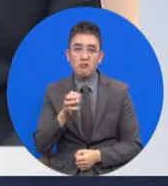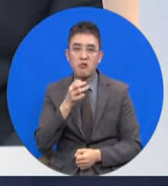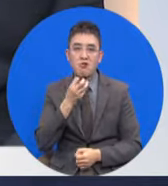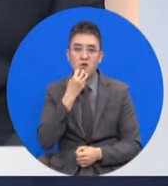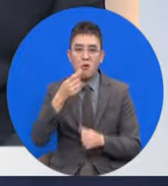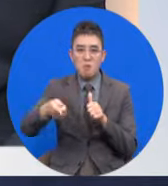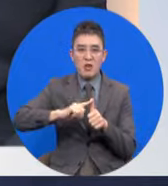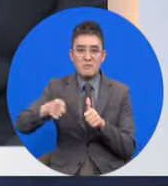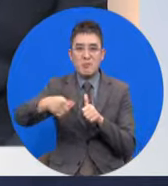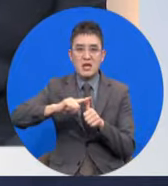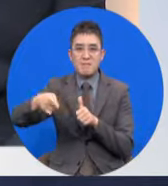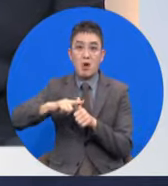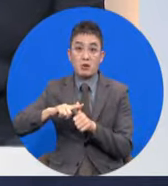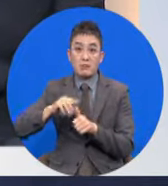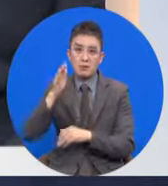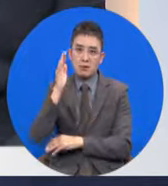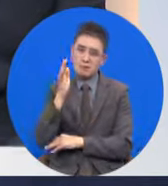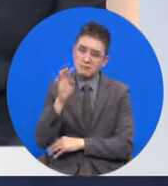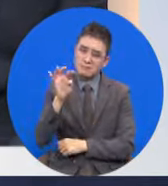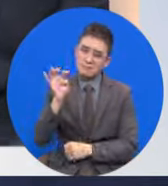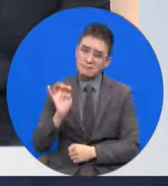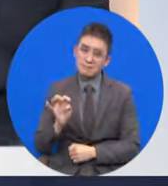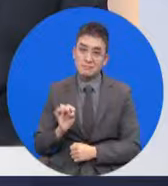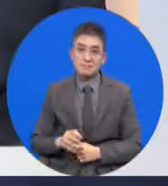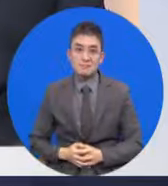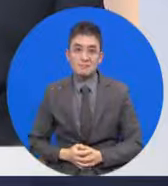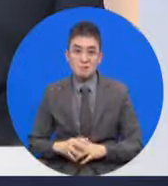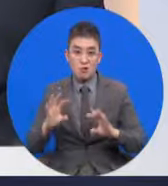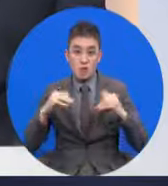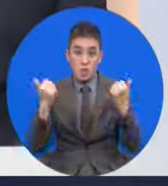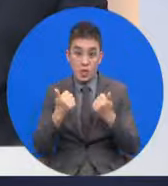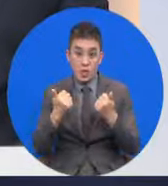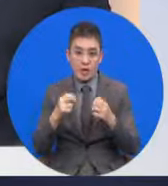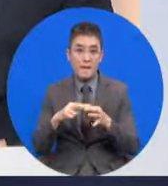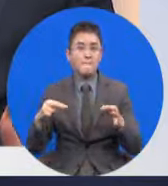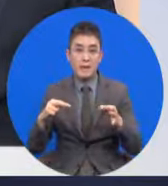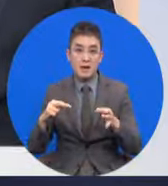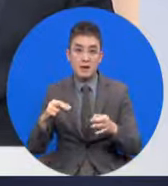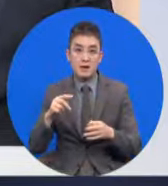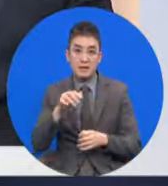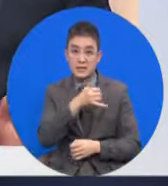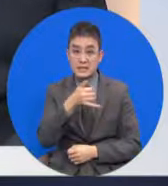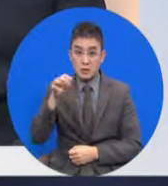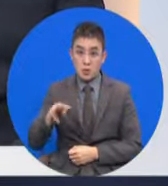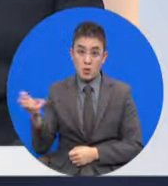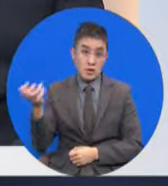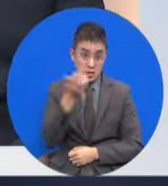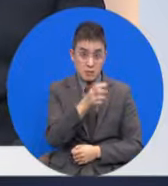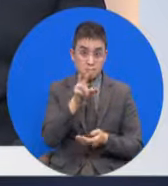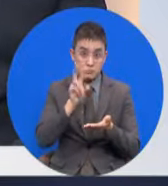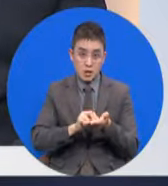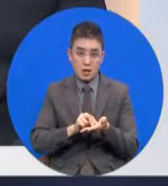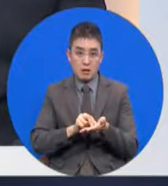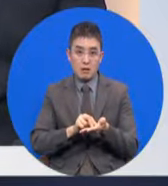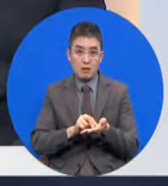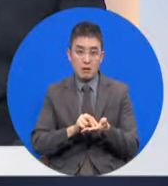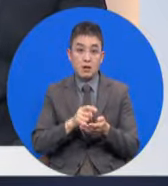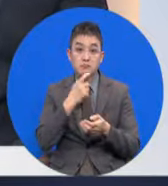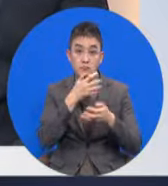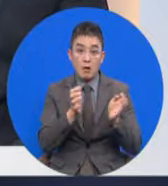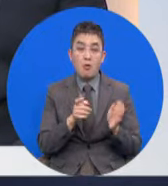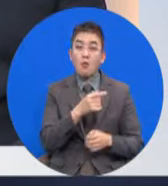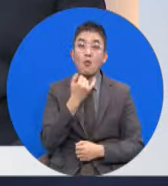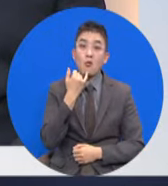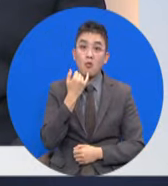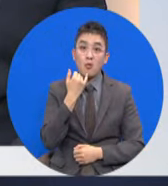실현 가능성에 대한 문제 제기를 안 할 수가 없는 거고요. 국회 이전 문제도 뭐 민주당 기본적으로 찬성하는 입장이긴 합니다. 이미